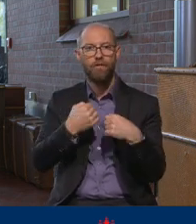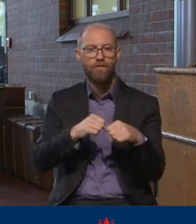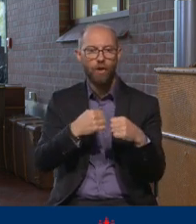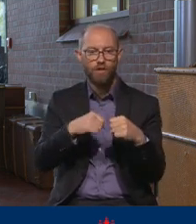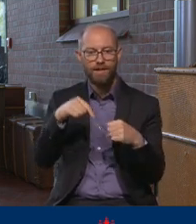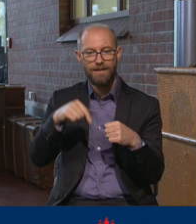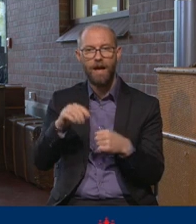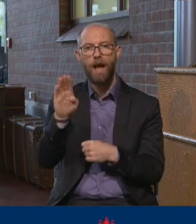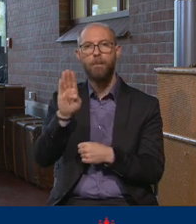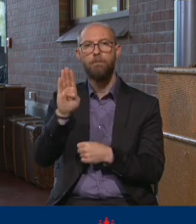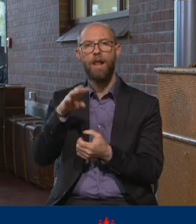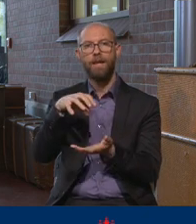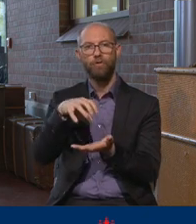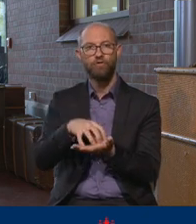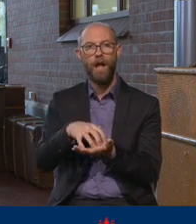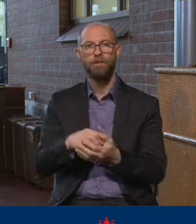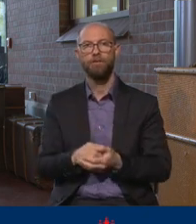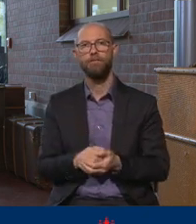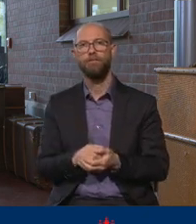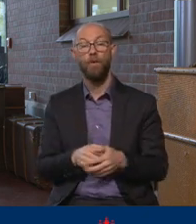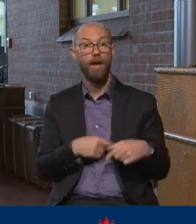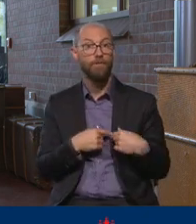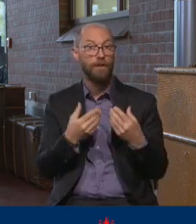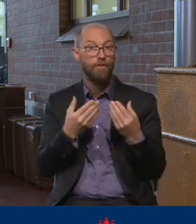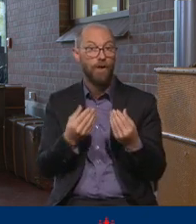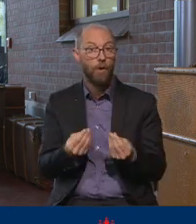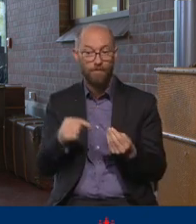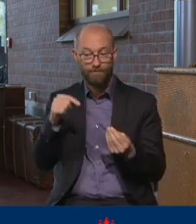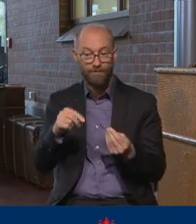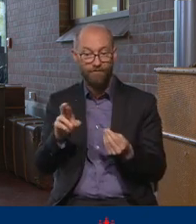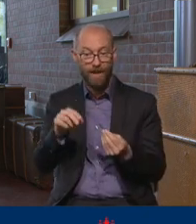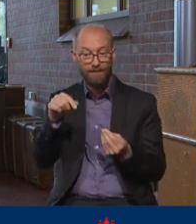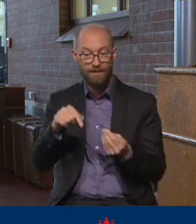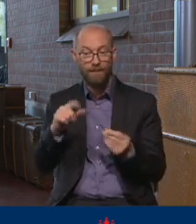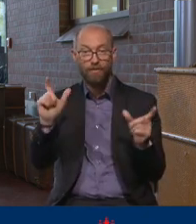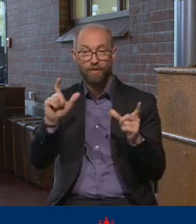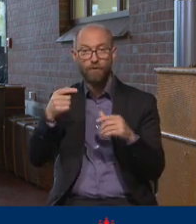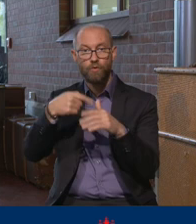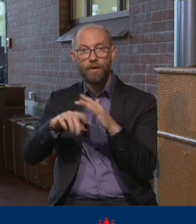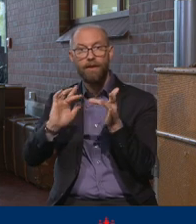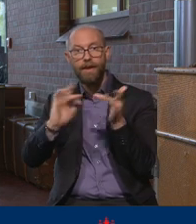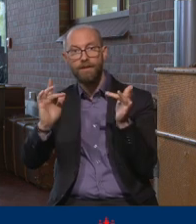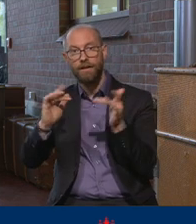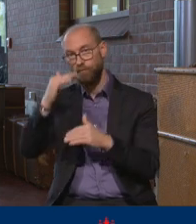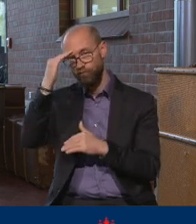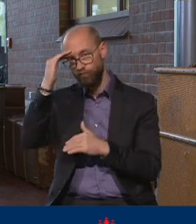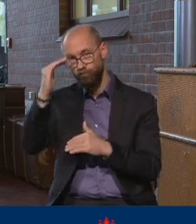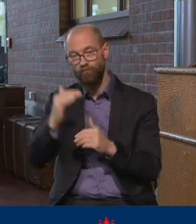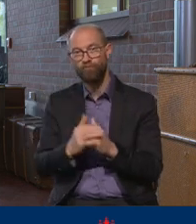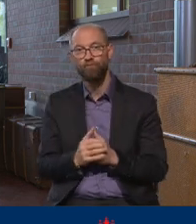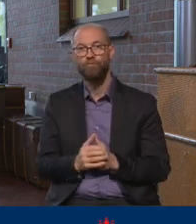ein herzliches willkommen auch denen die diese veranstaltung per internet verfolgen